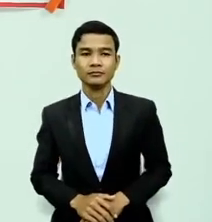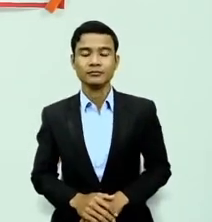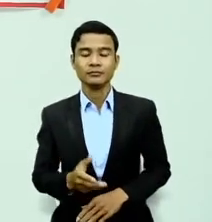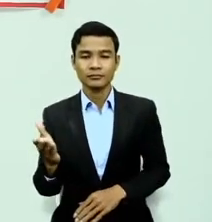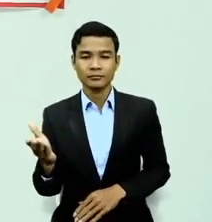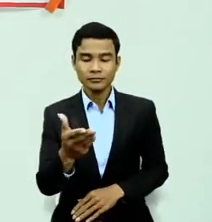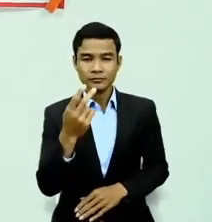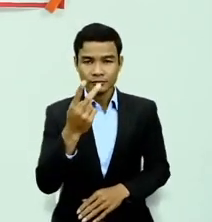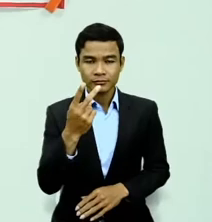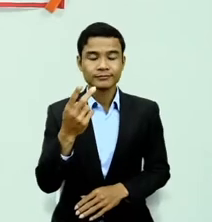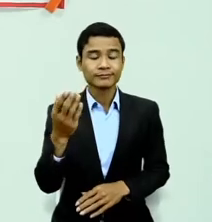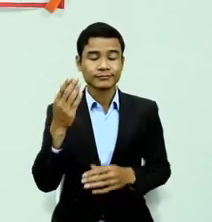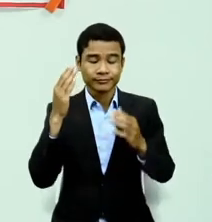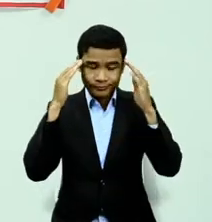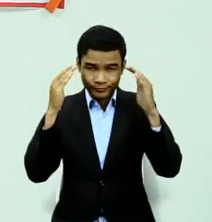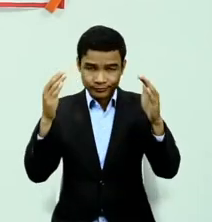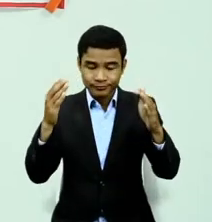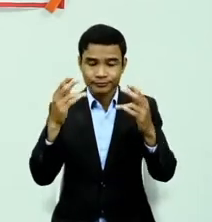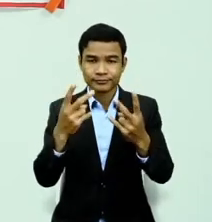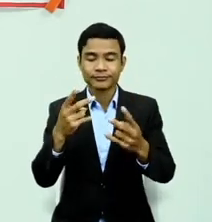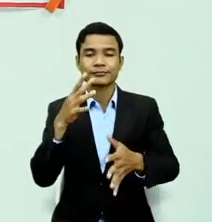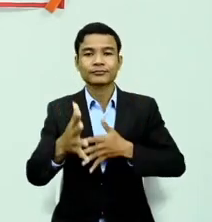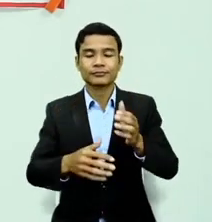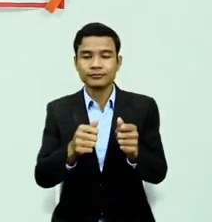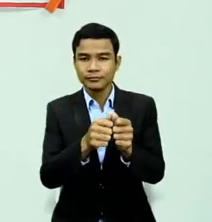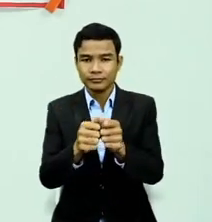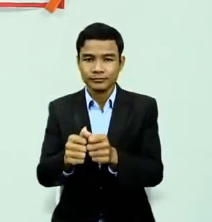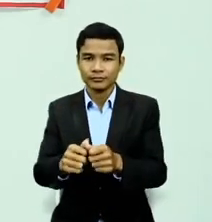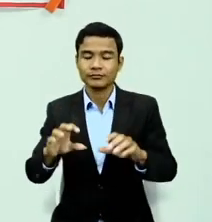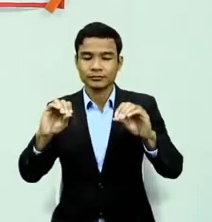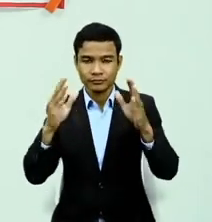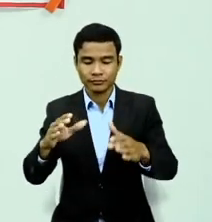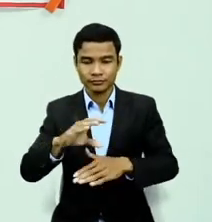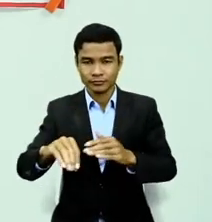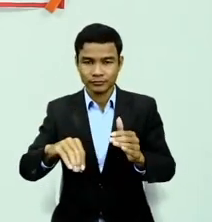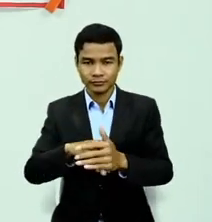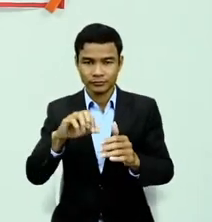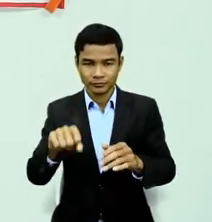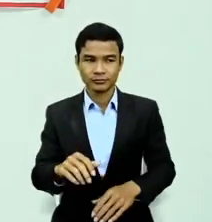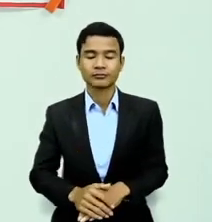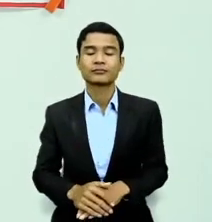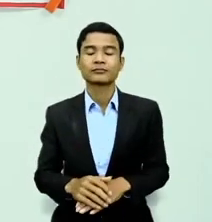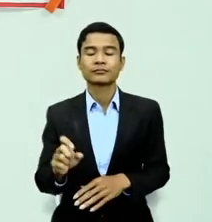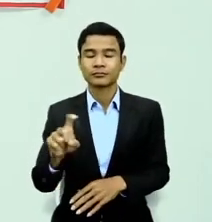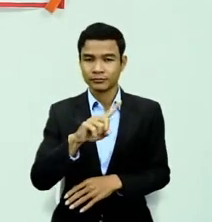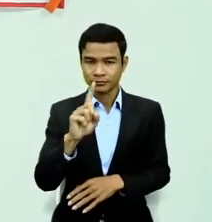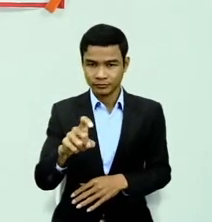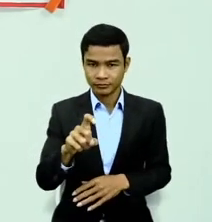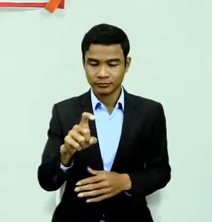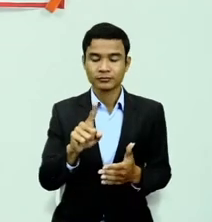chẳng con ông bà đạp nè kêu hay lần ní con chô rung an chì muối nẹ kêu tình ở khăn ít nè tớ